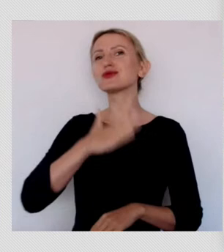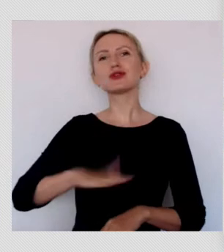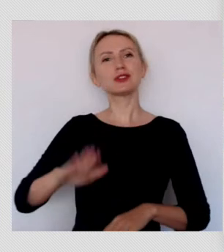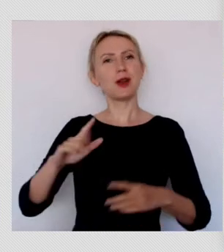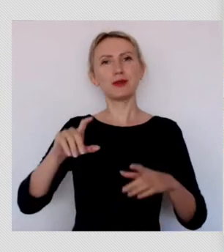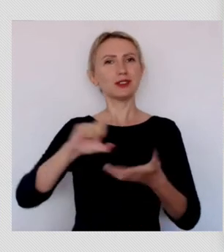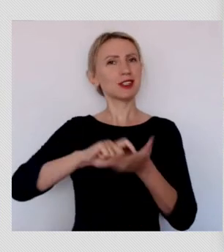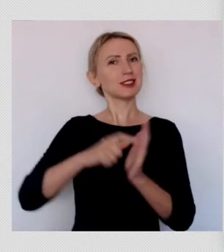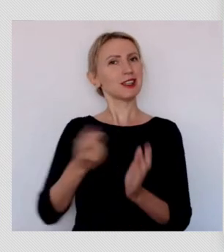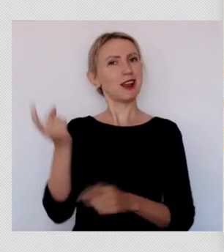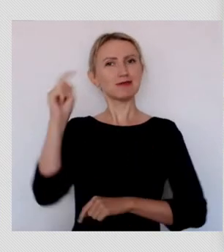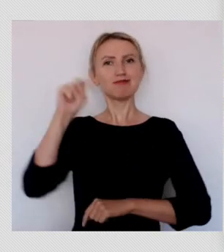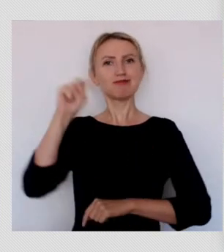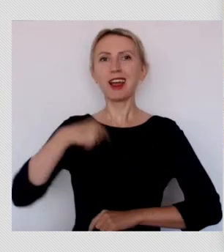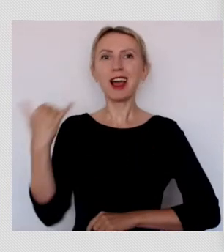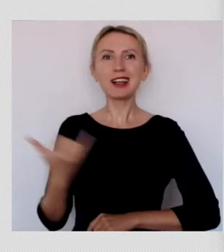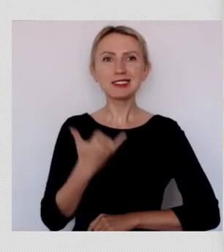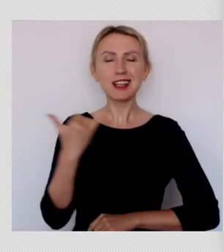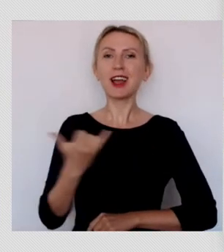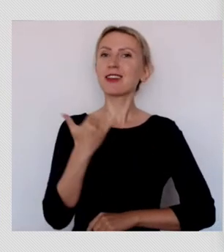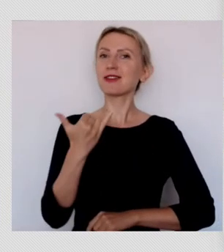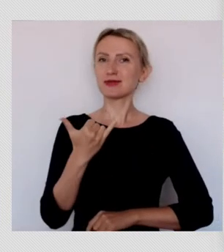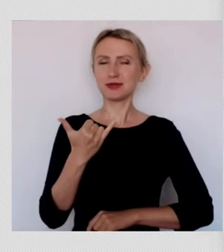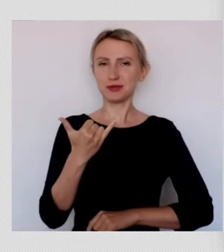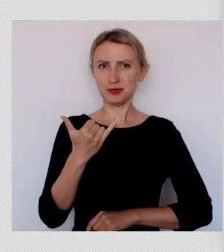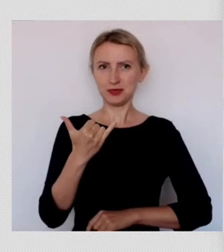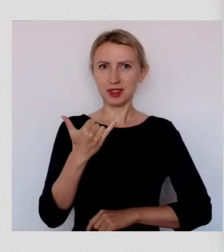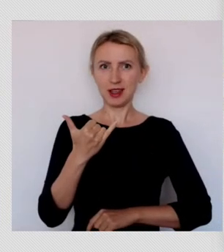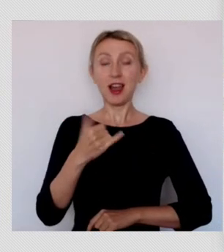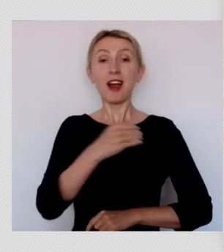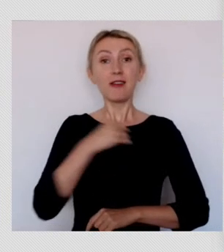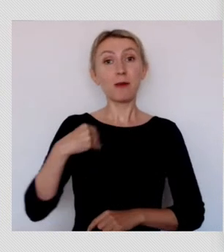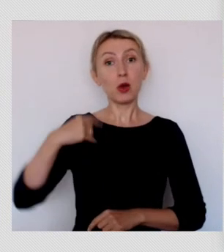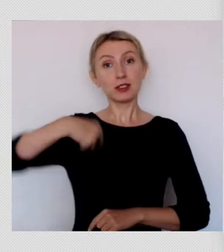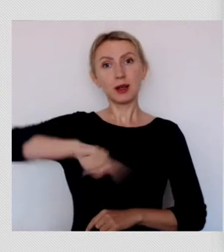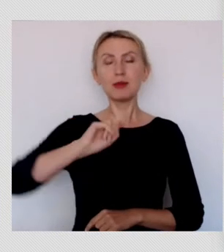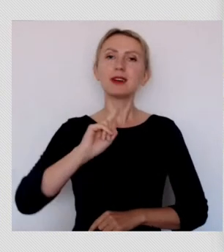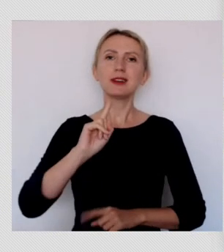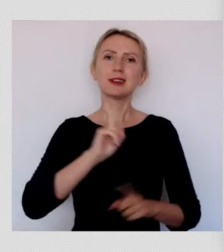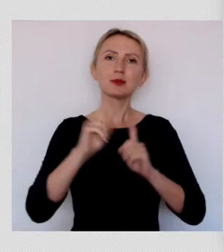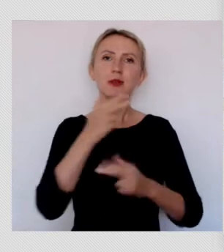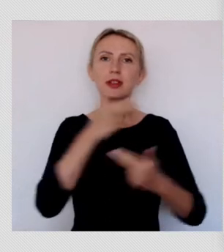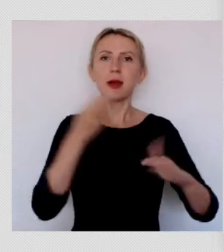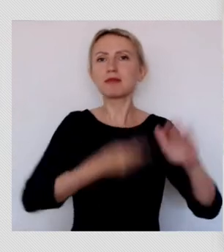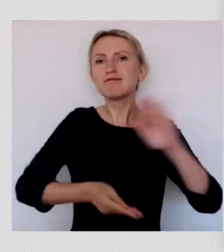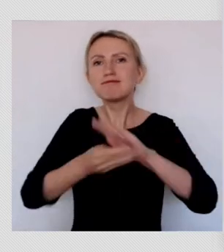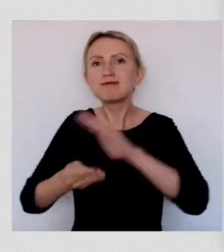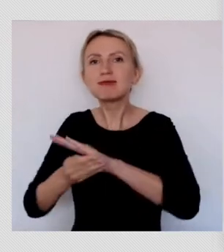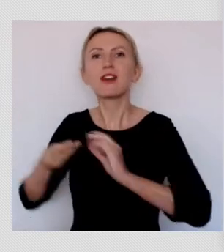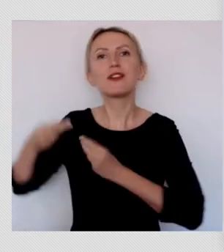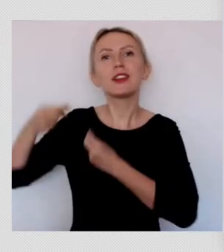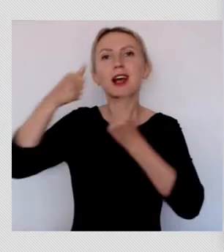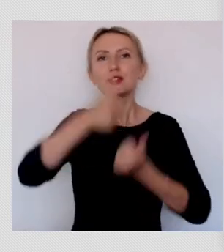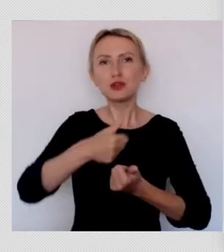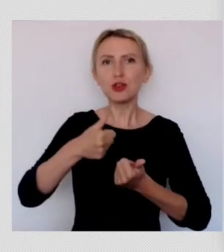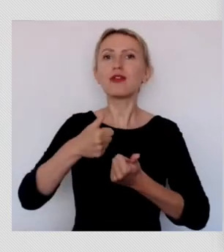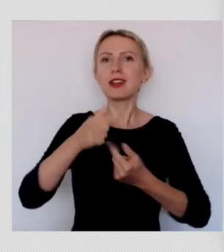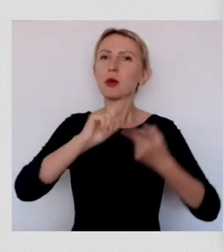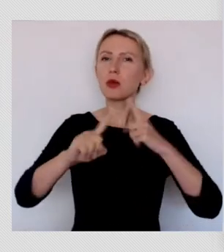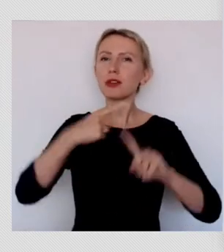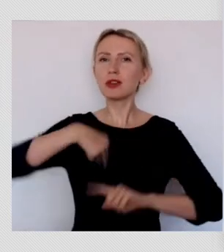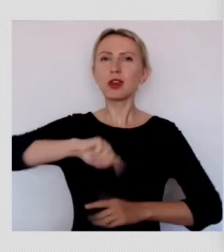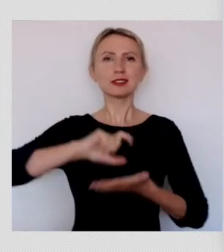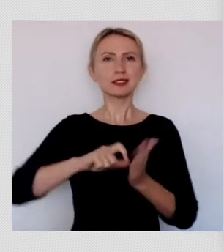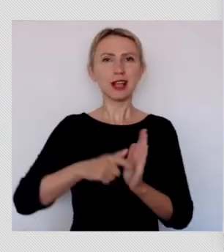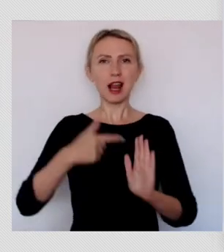jestem zawsze, jak w Polsce rozmawiamy o korupcji politycznej, o finansowaniu polityki, to ta sala ma dla mnie takie